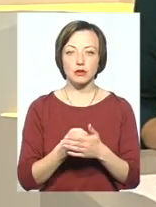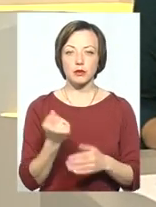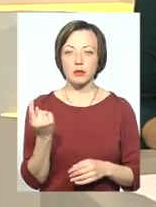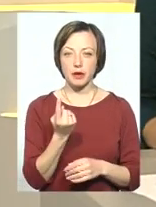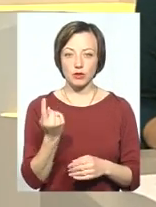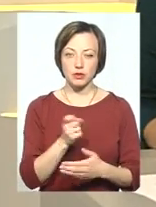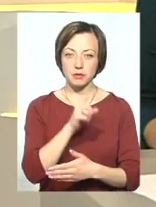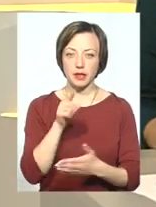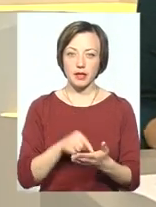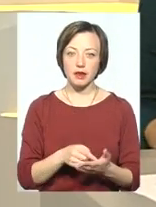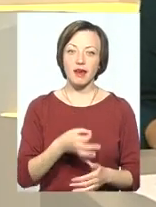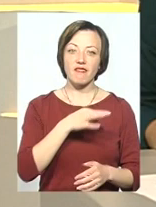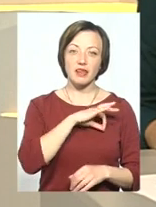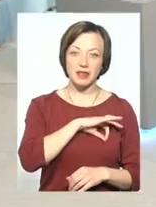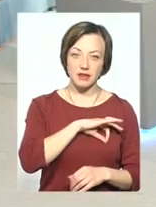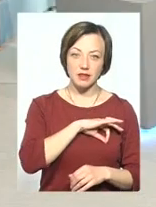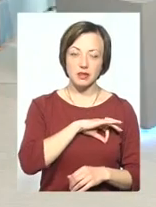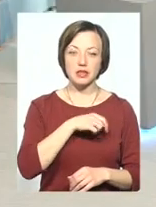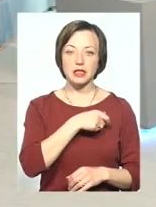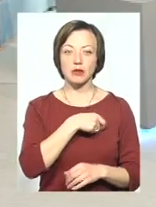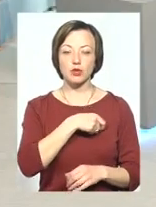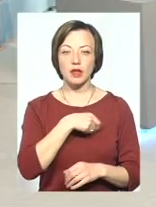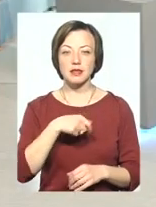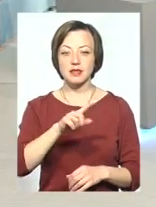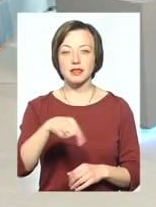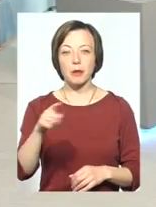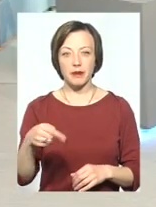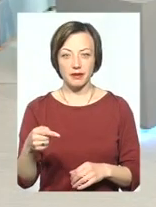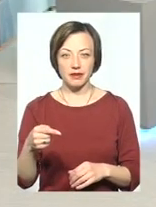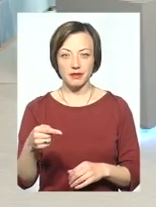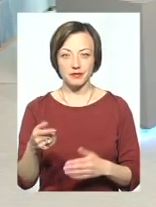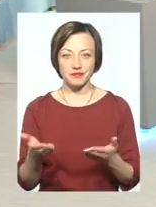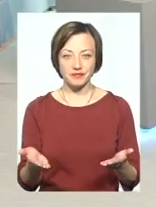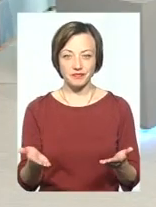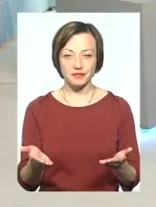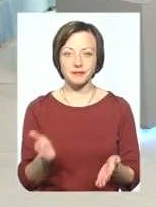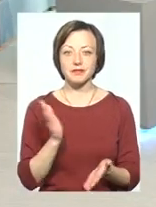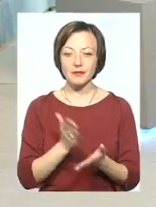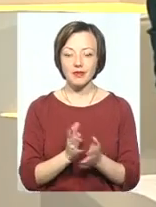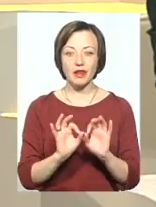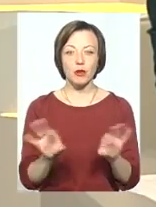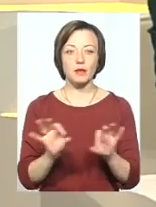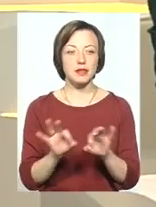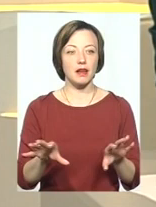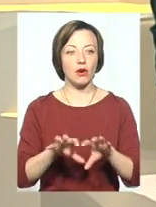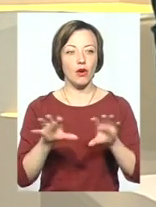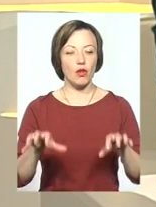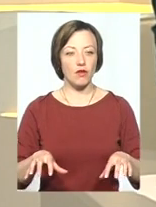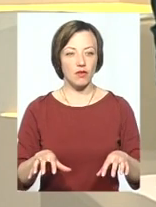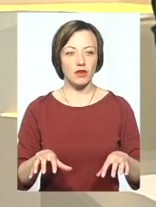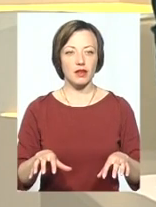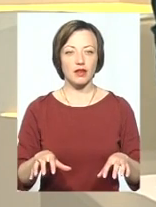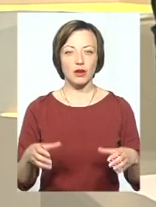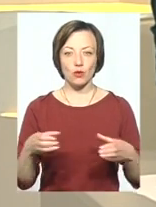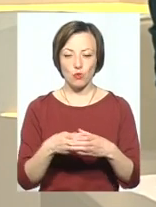шо запитання. Ефективність депутатських запитів. От є коментар голови